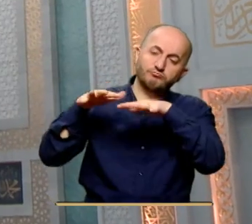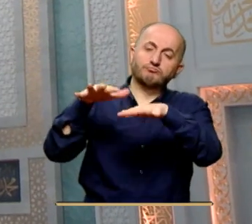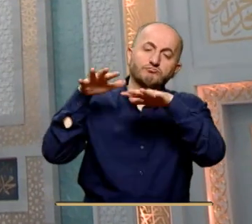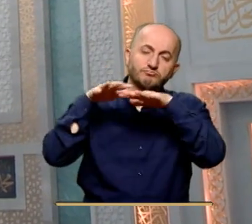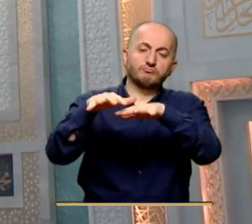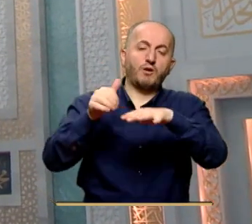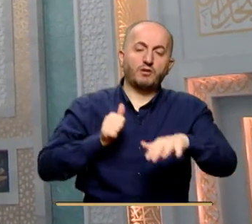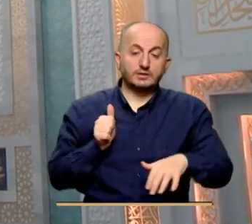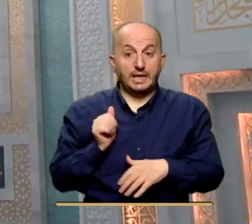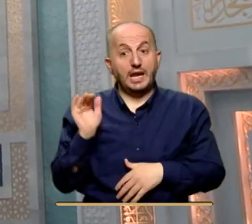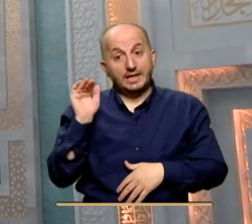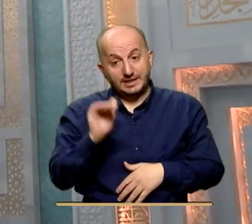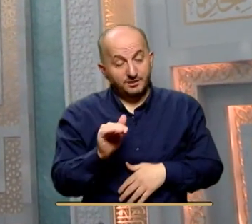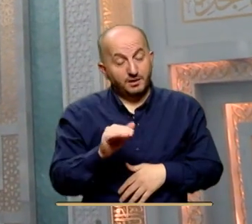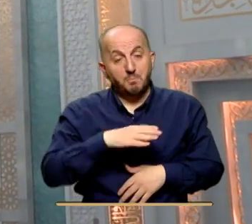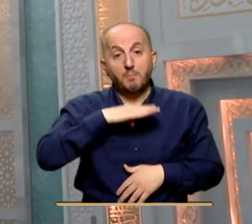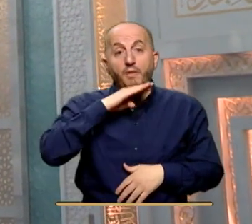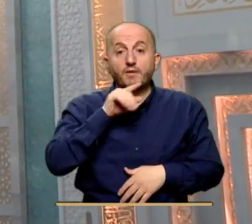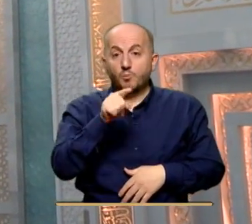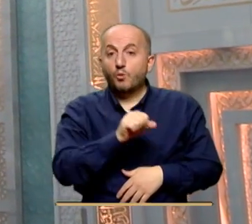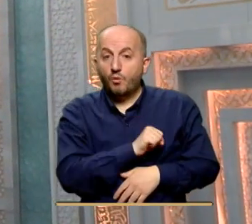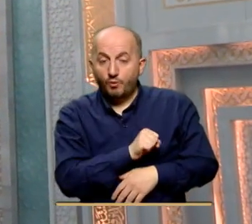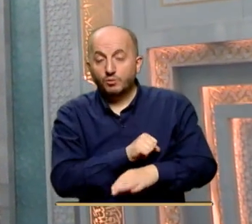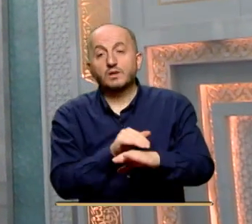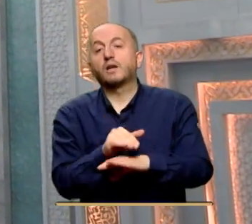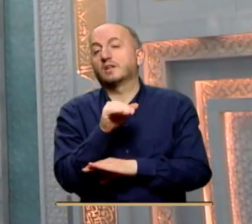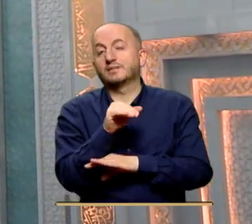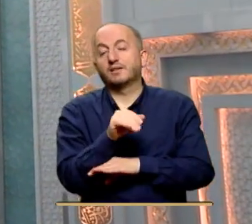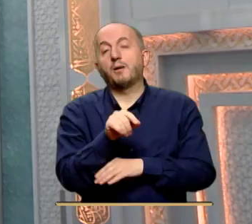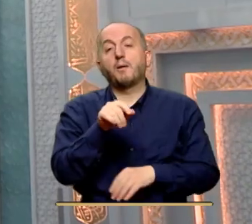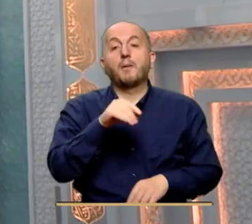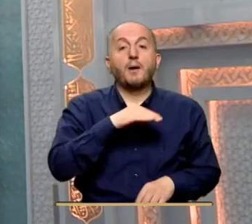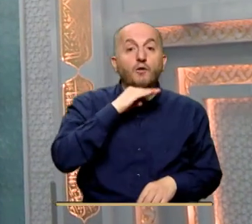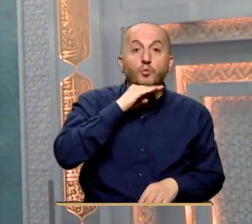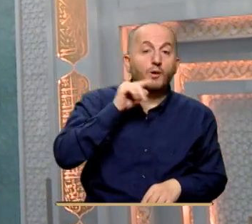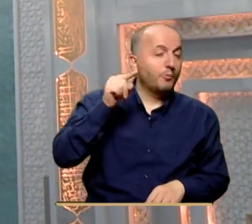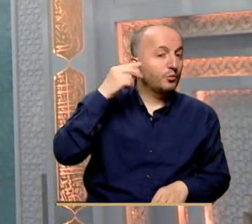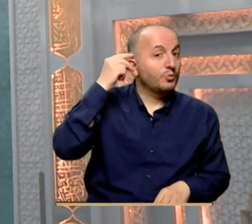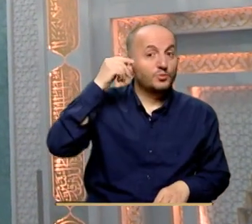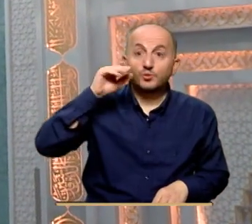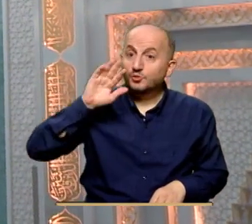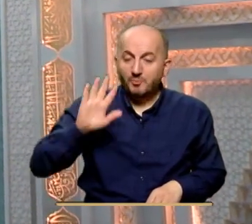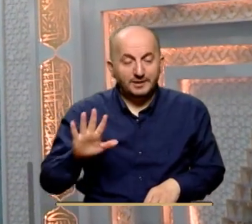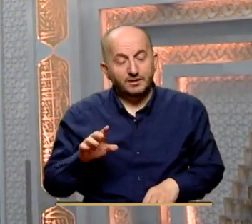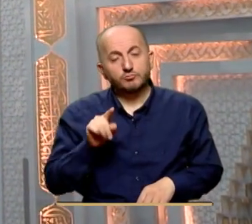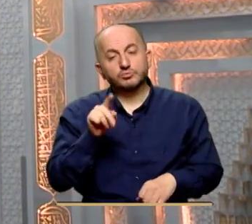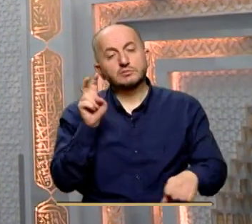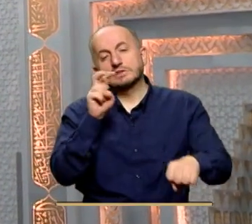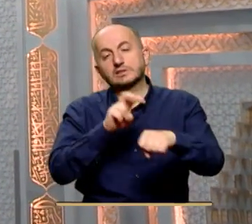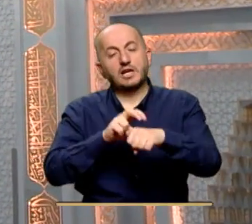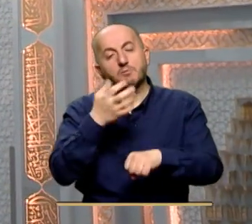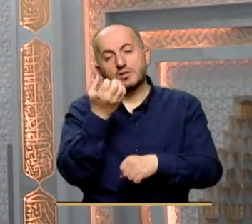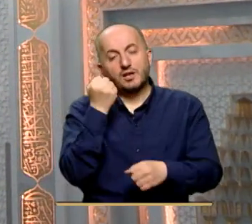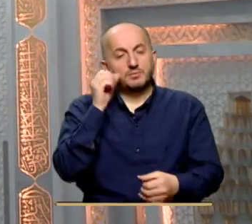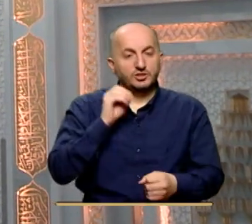geldi. Batı'ya bu korkuyu yaşattınız ya, Batı bunu unutmadı. Bunun intikamını almak